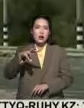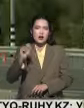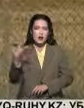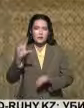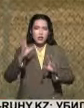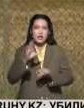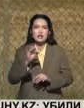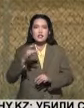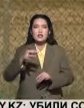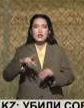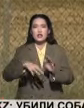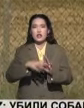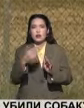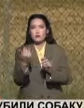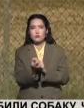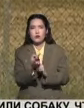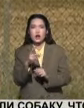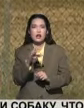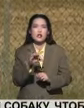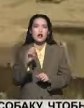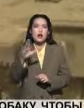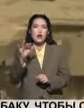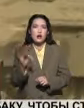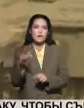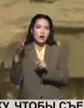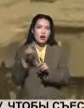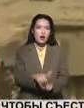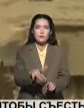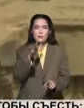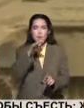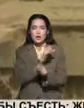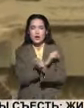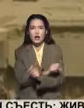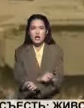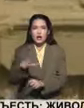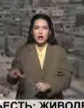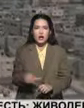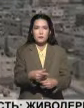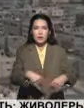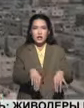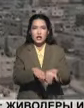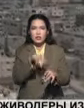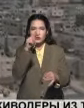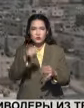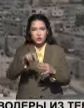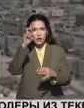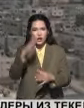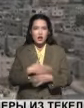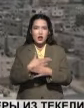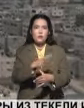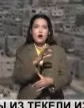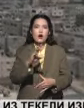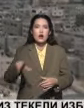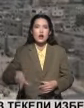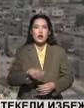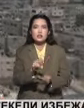ситуация в Сирии обострилась. К примеру, то и дело Тель-Авив наносит авиаудары, тем самым перекрывая маршруты, по которым поступает гуманитарная помощь ООН.